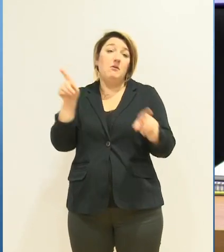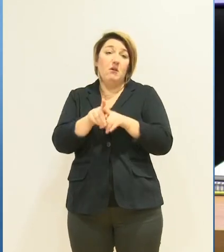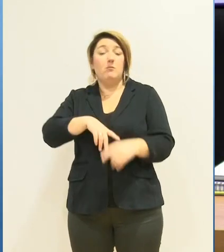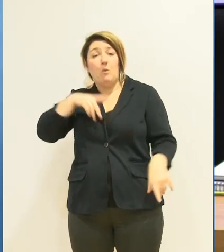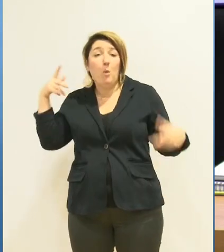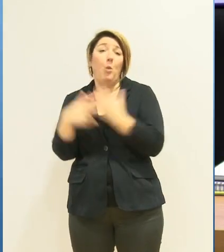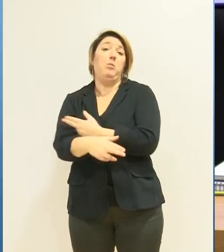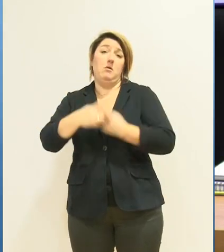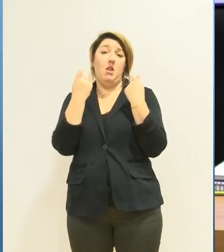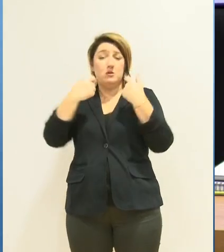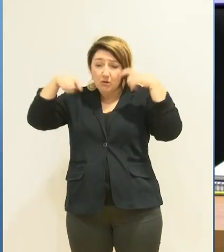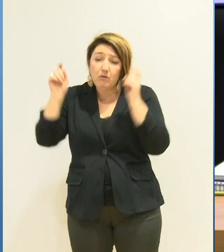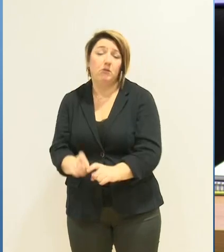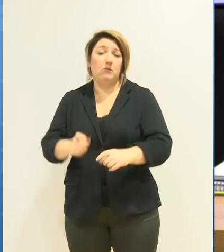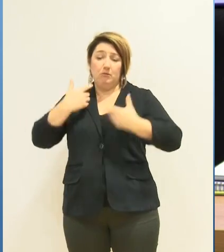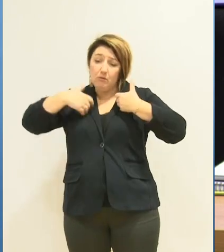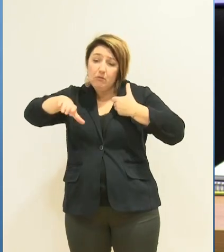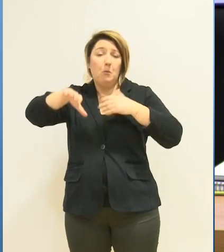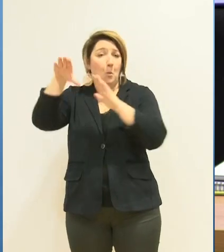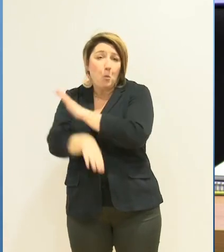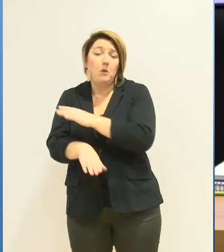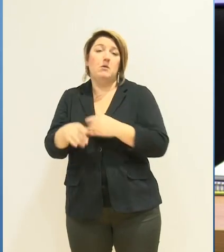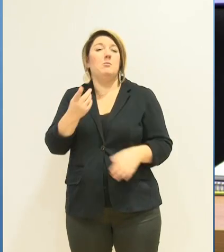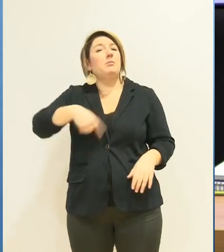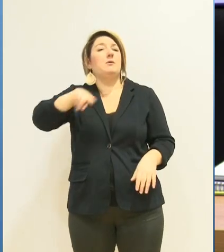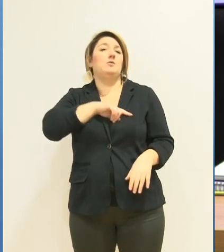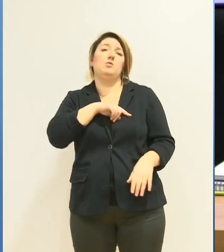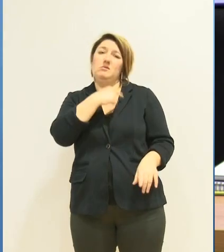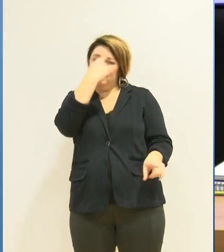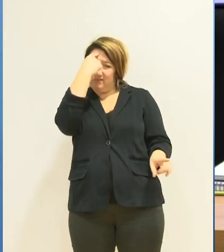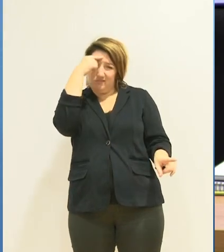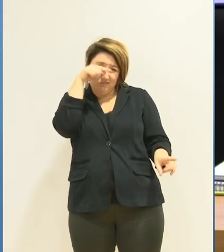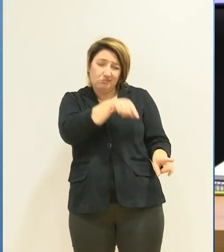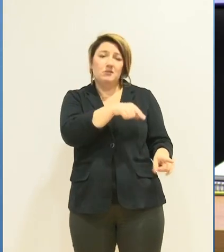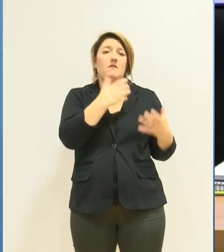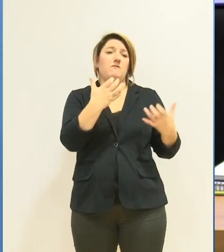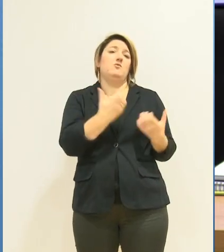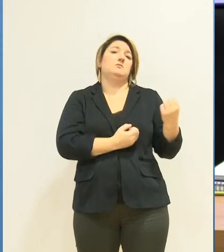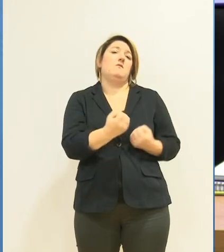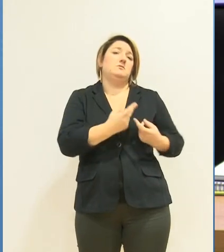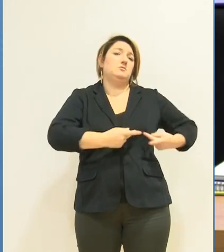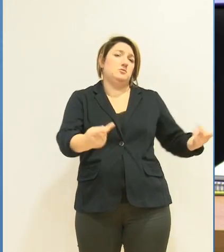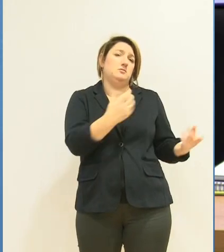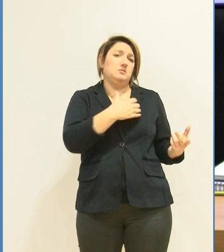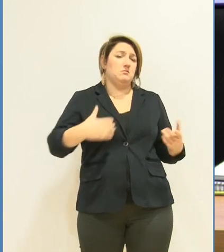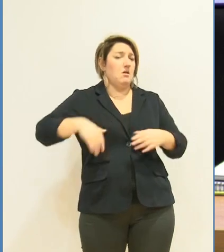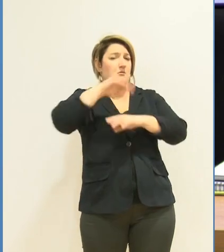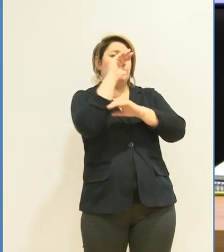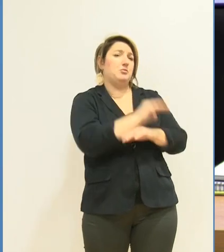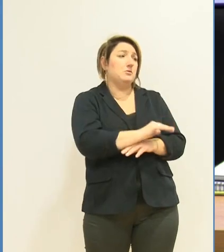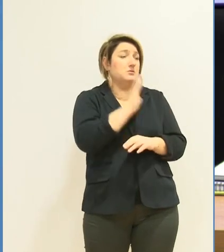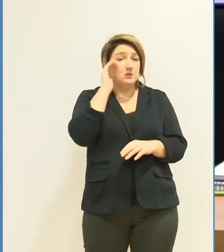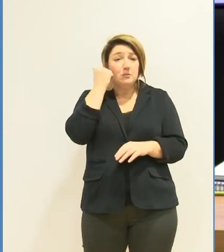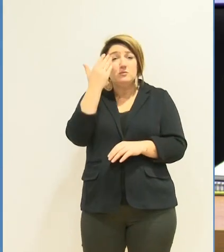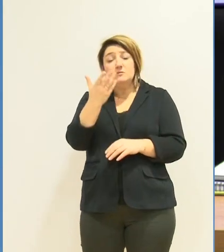nous voulons préserver le service public municipal et donc c'est bien ça l'enjeu des années à